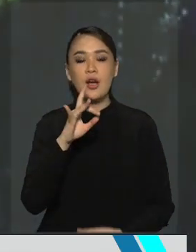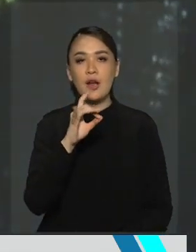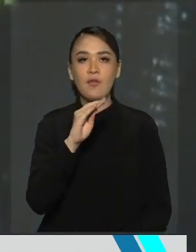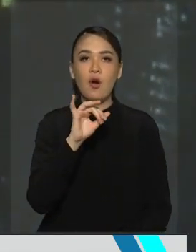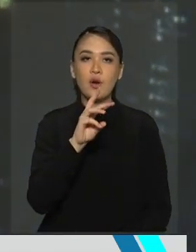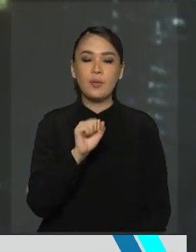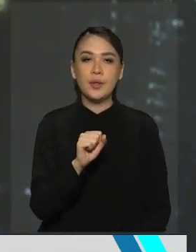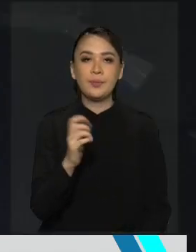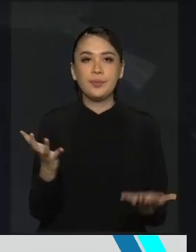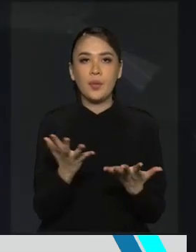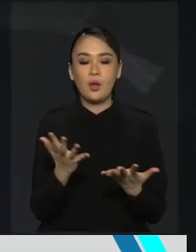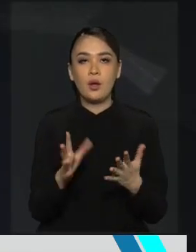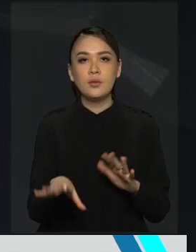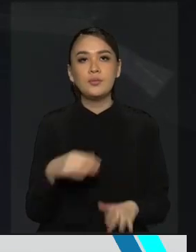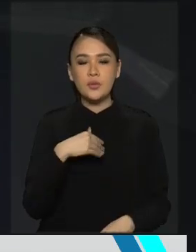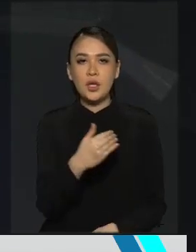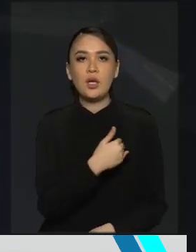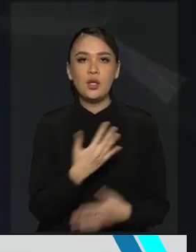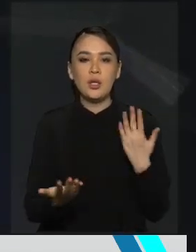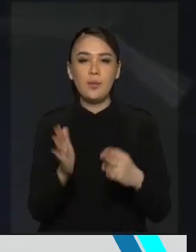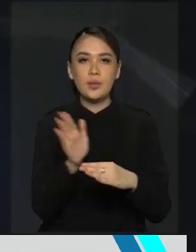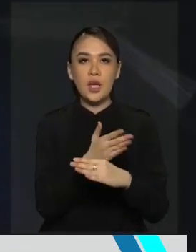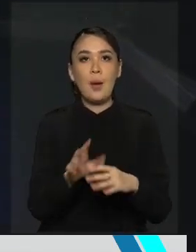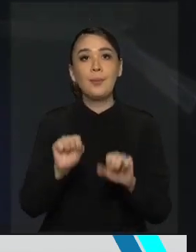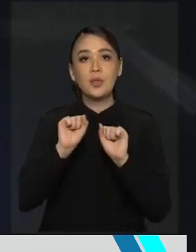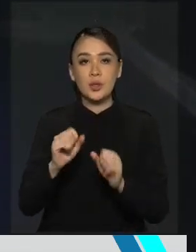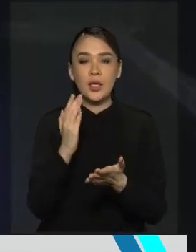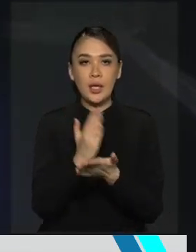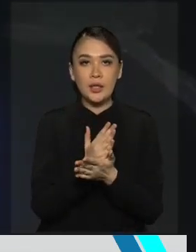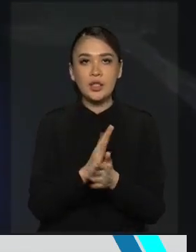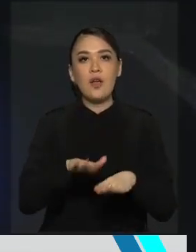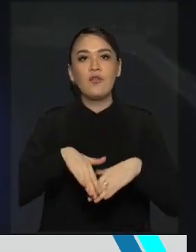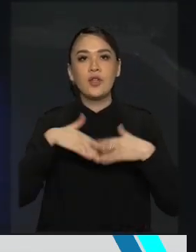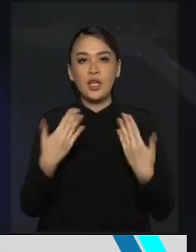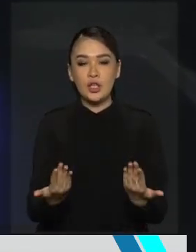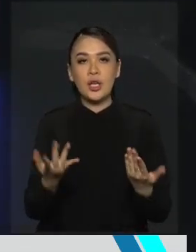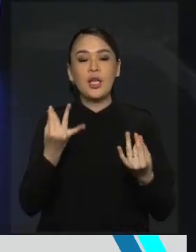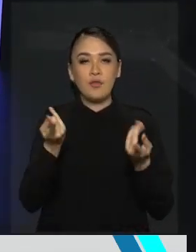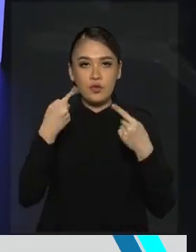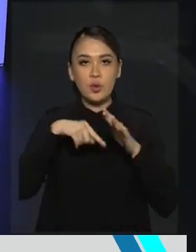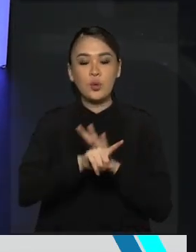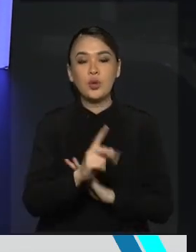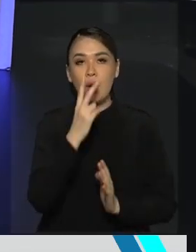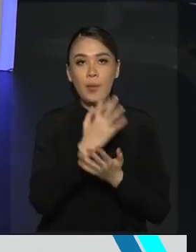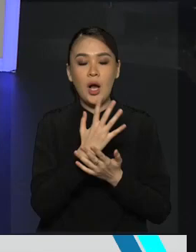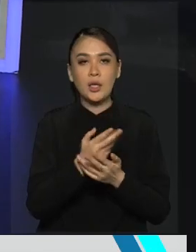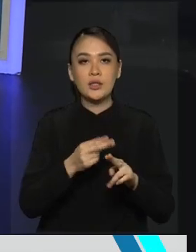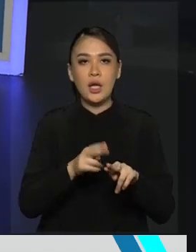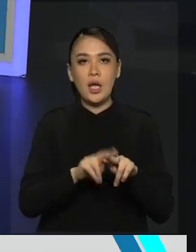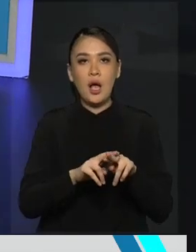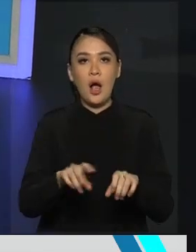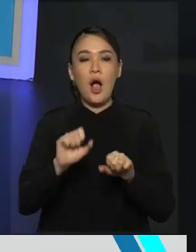знаете, я бы все-таки, наверное, разделил, потому что безопасность, она делится на внешнюю и внутреннюю. Оборона – это все-таки больше внешний